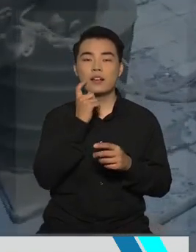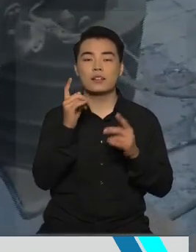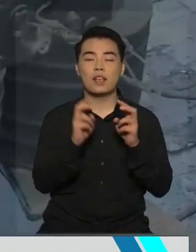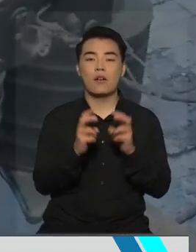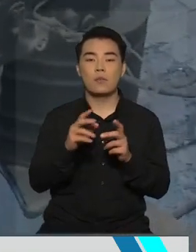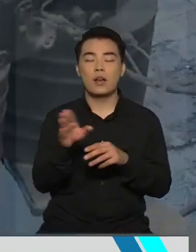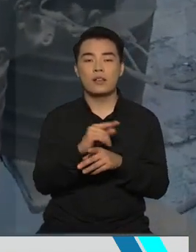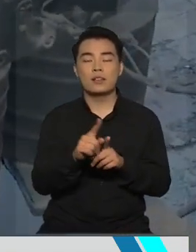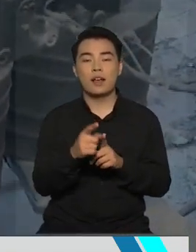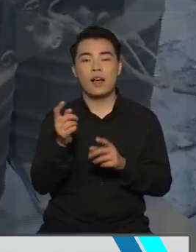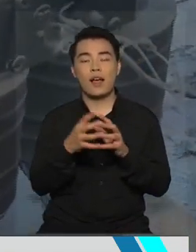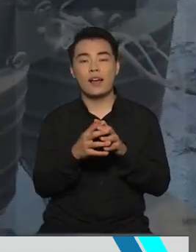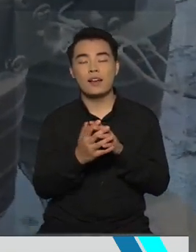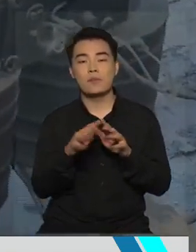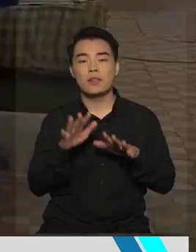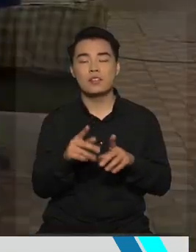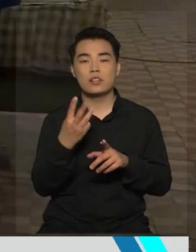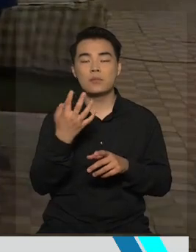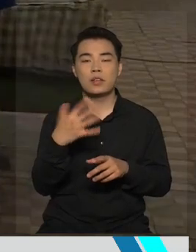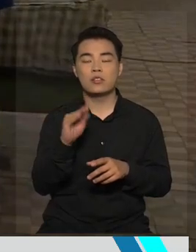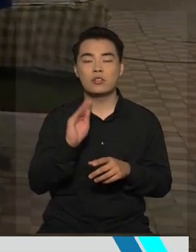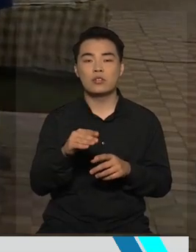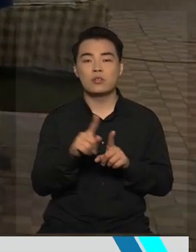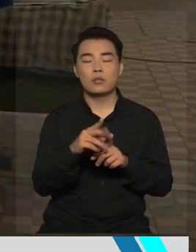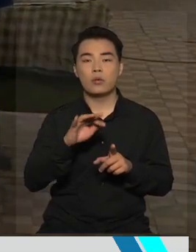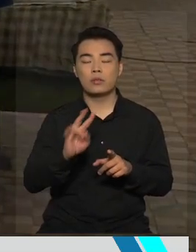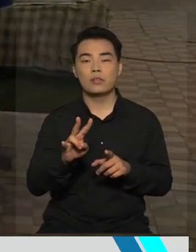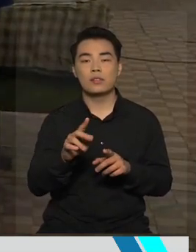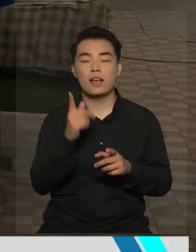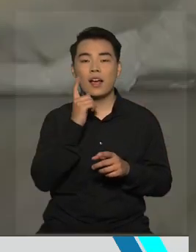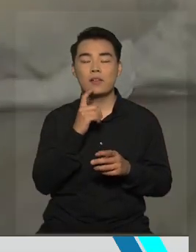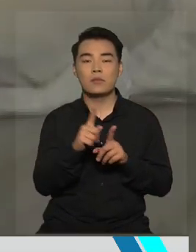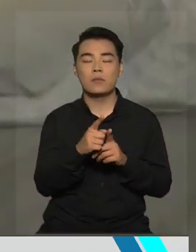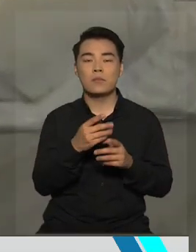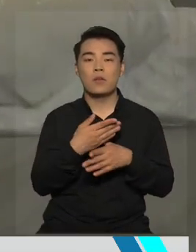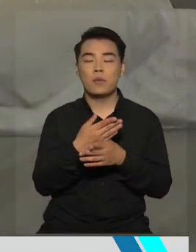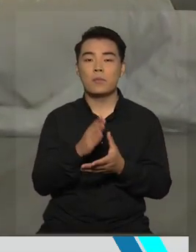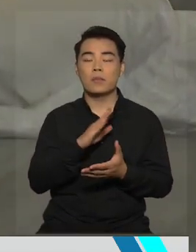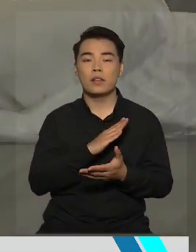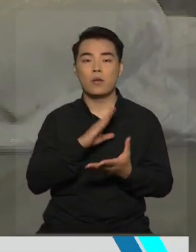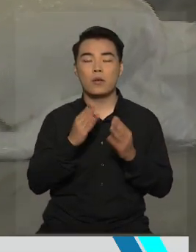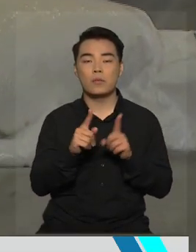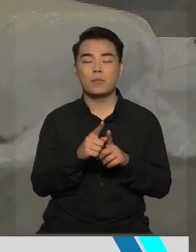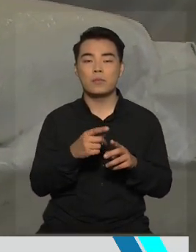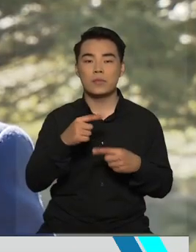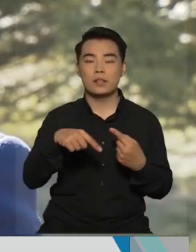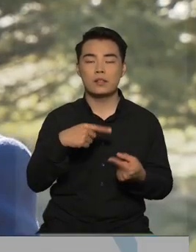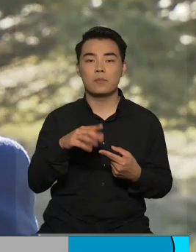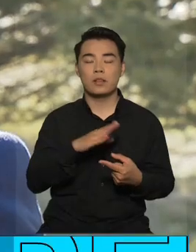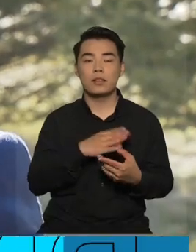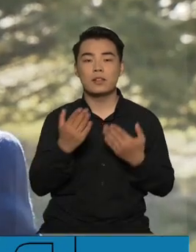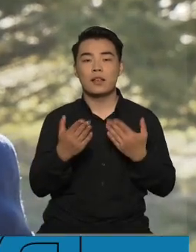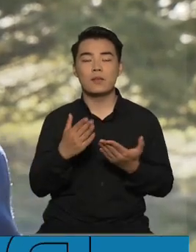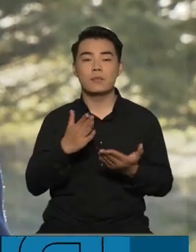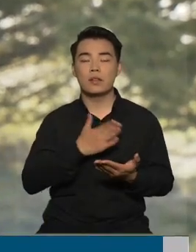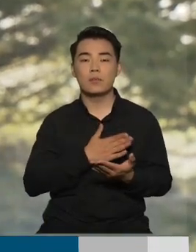данным Минсельхоза, 350 тысяч тонн – это общий объем сырца, который запрашивали представители данного бизнеса. Если вы,